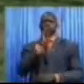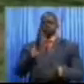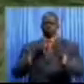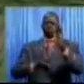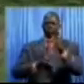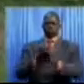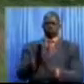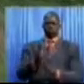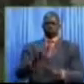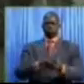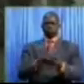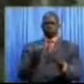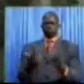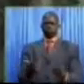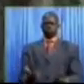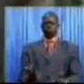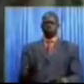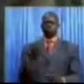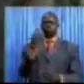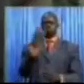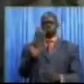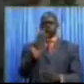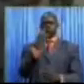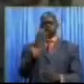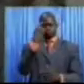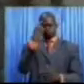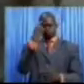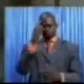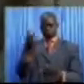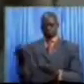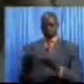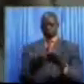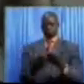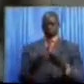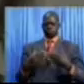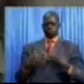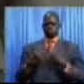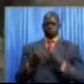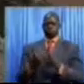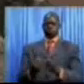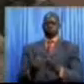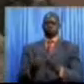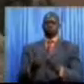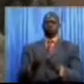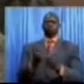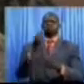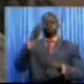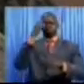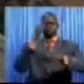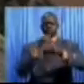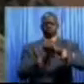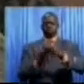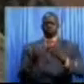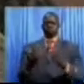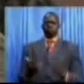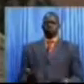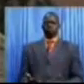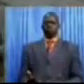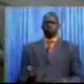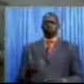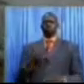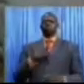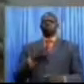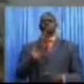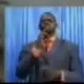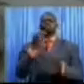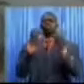sur le lieu qui pour apporter secours et réconfort aux sinistrés, qui pour sécuriser les lieux. J'ai été informé très